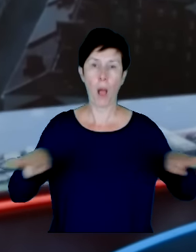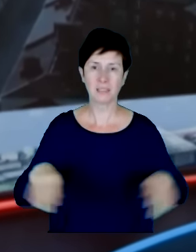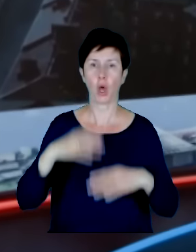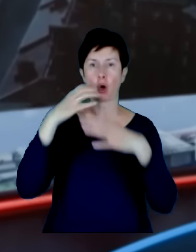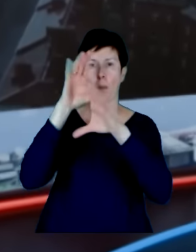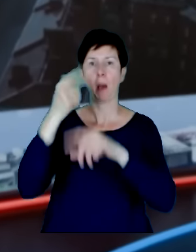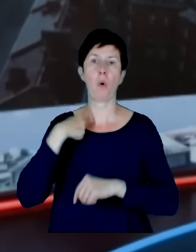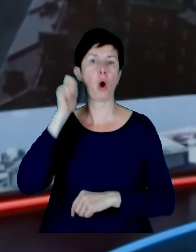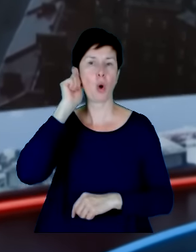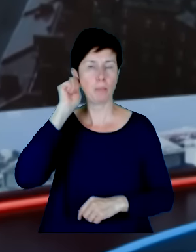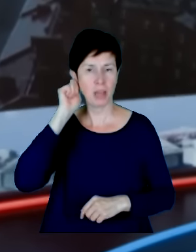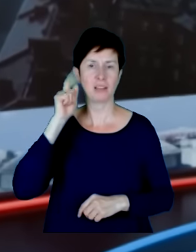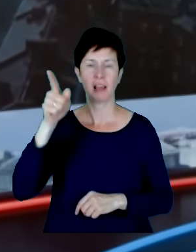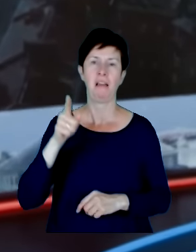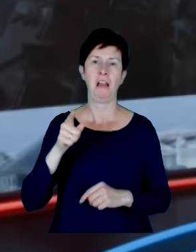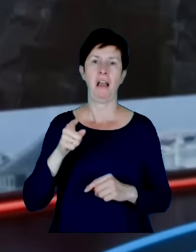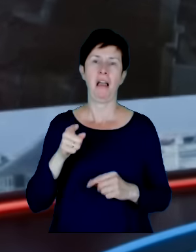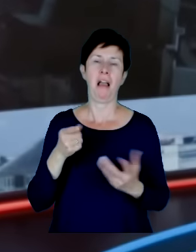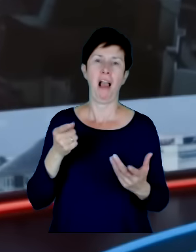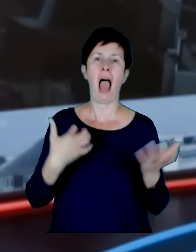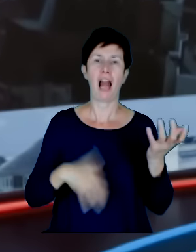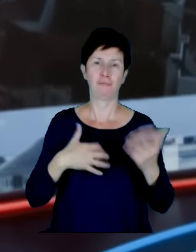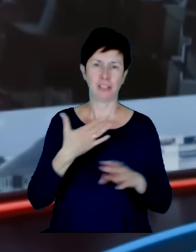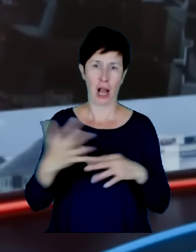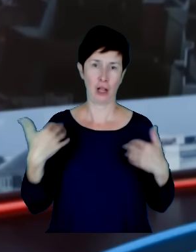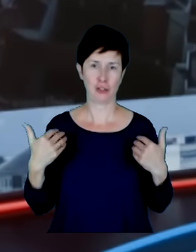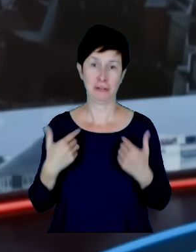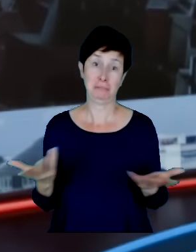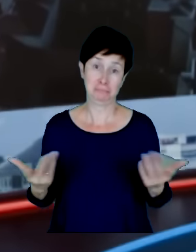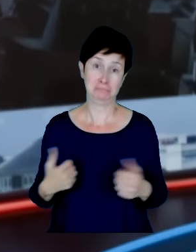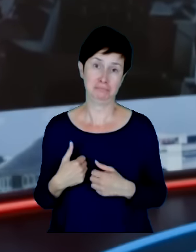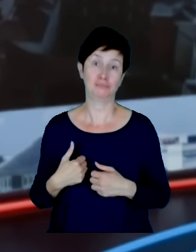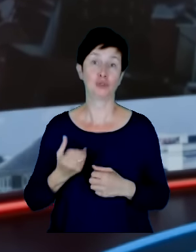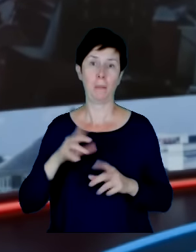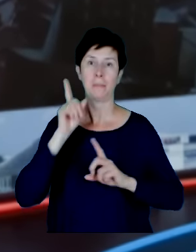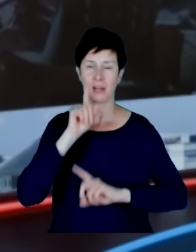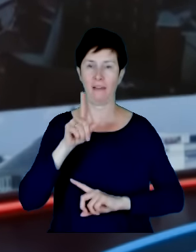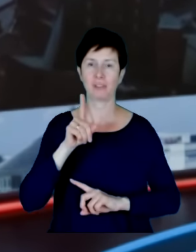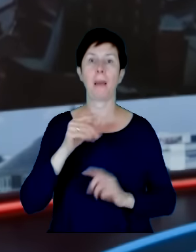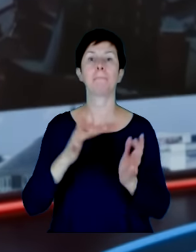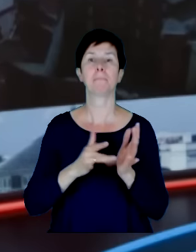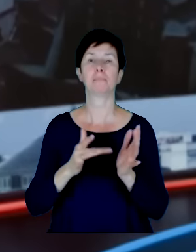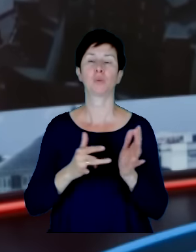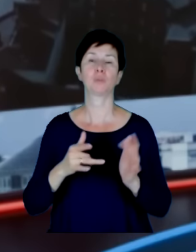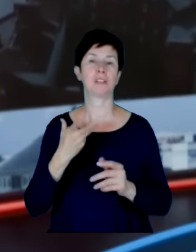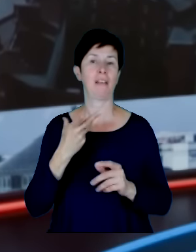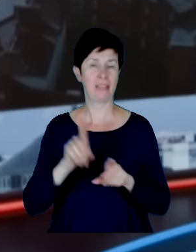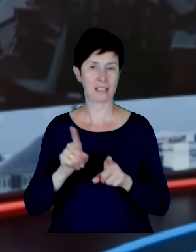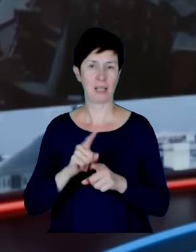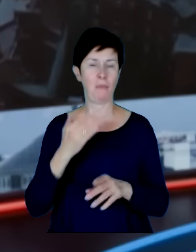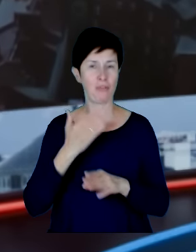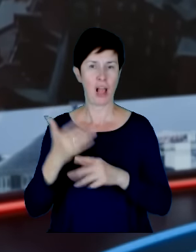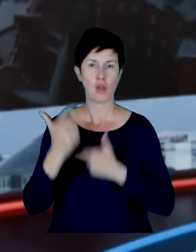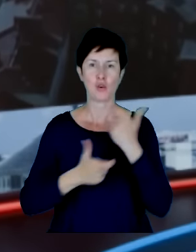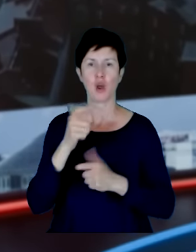światem rządzą reptilianie a Elvis wciąż żyje żyje i nie próżnuje to już fakt także premier Donald Tusk który do tej listy dopisał jeszcze